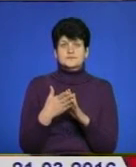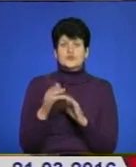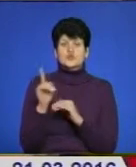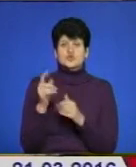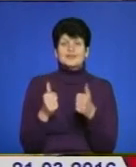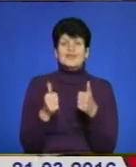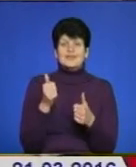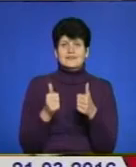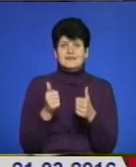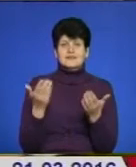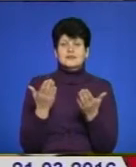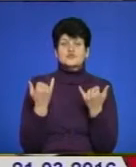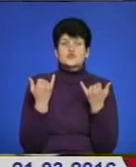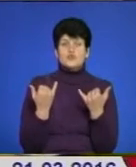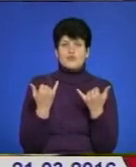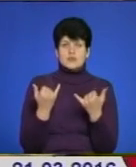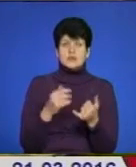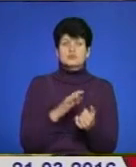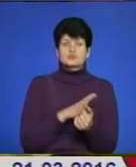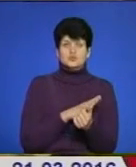тендер, який сьогодні було